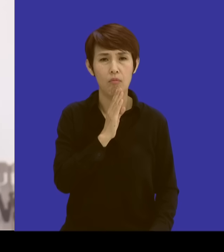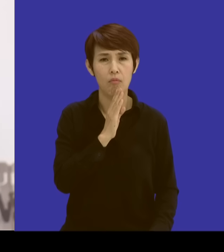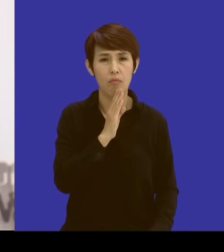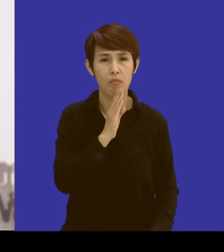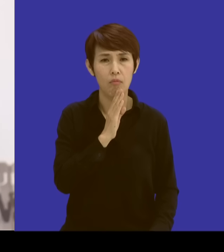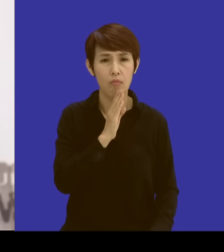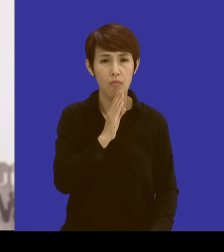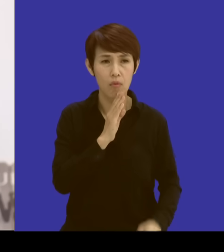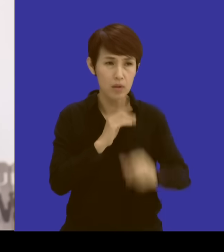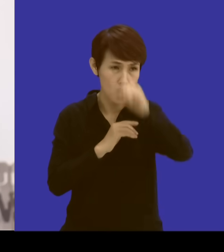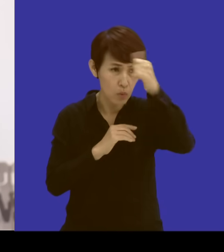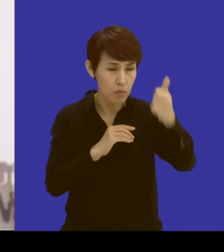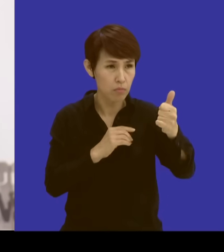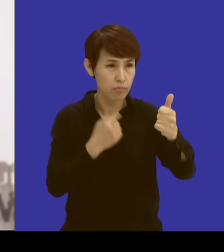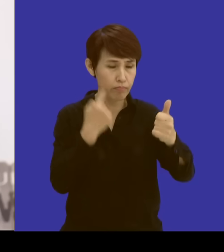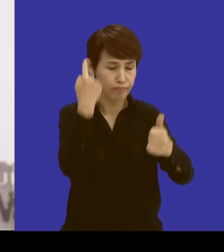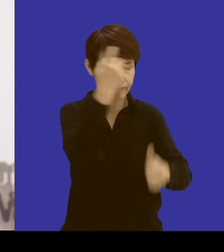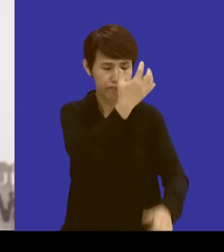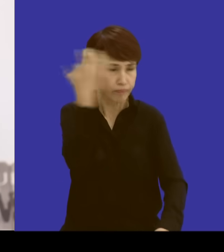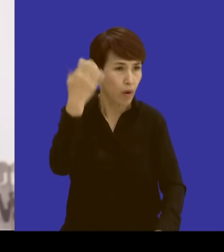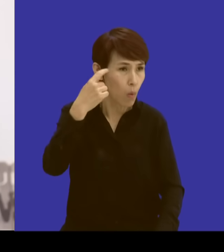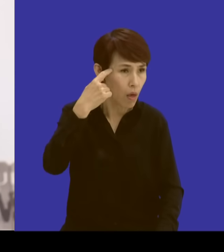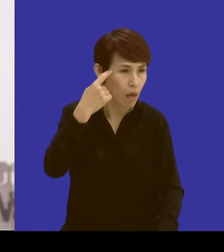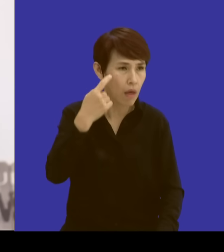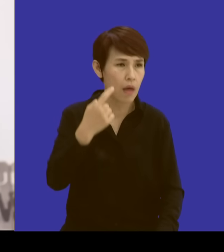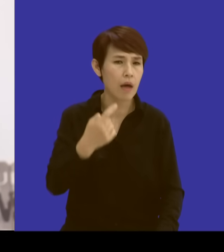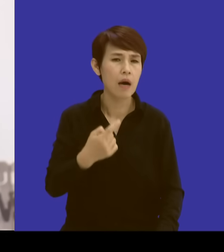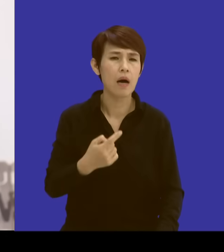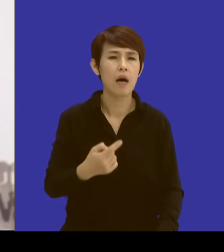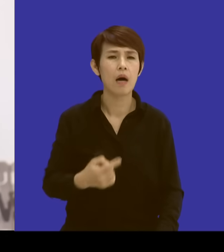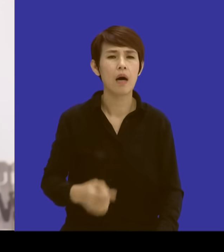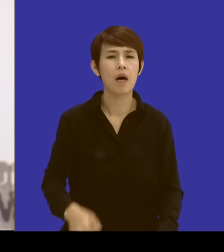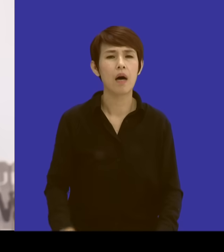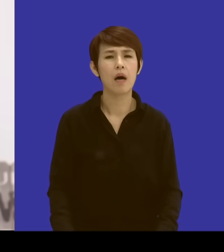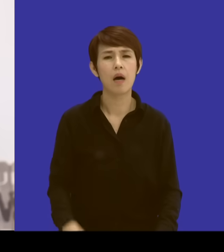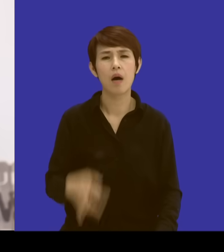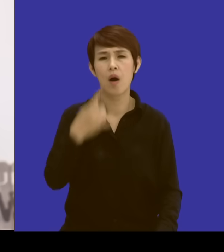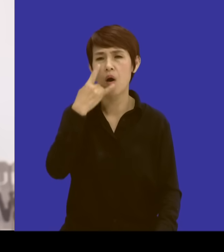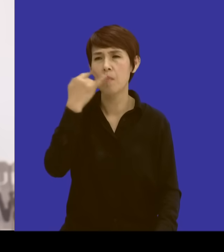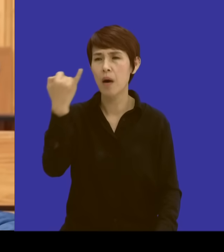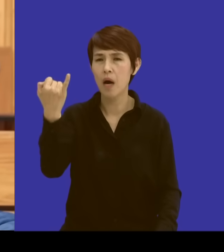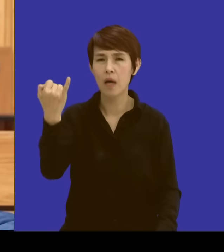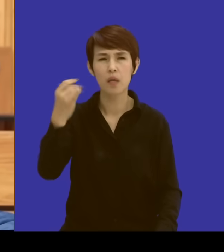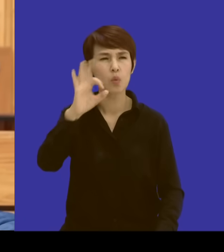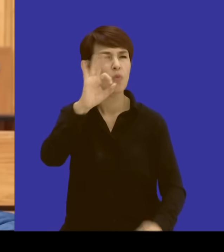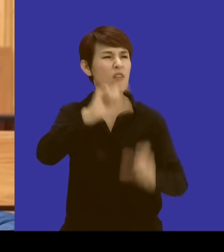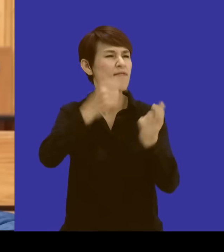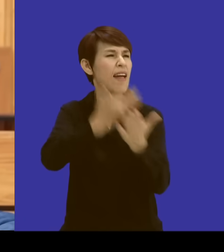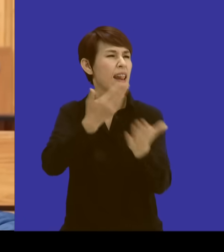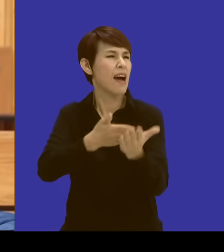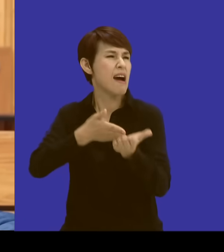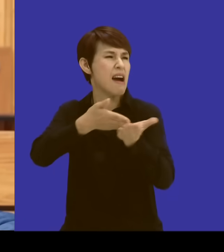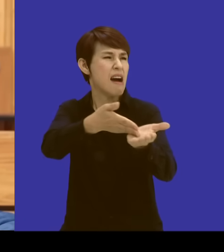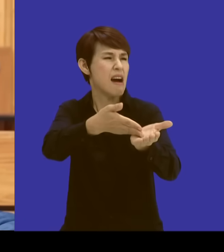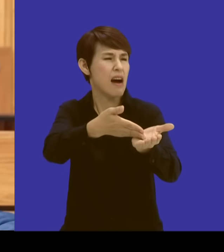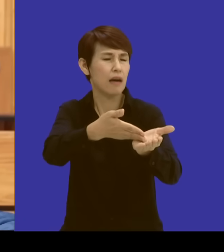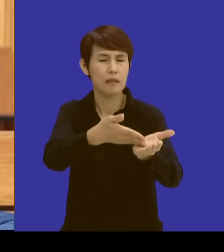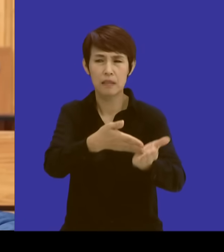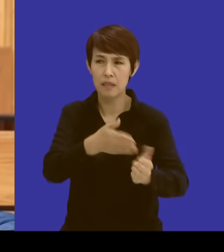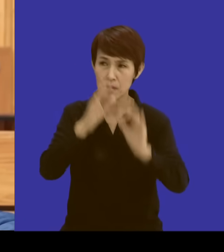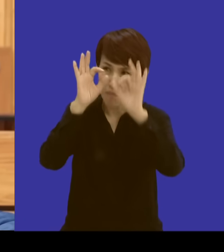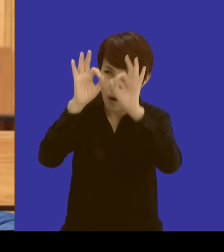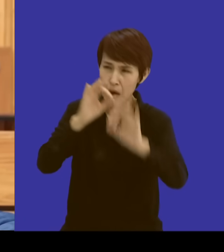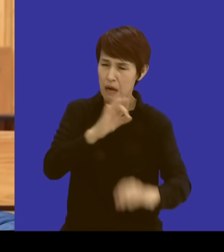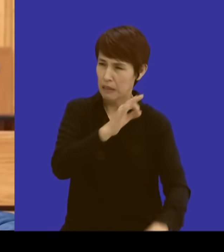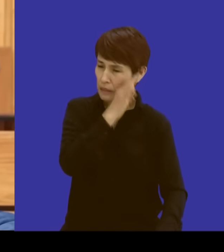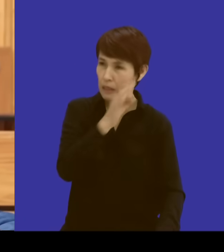백합꽃이었는데 장로님들이 왜 달라지셨지? 더 어려웠던 건 엄마가 너무 창피한 거죠. 네. 기도하고 그러는데 엄마가